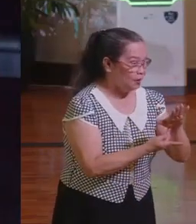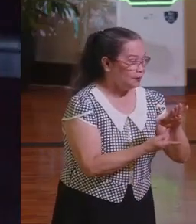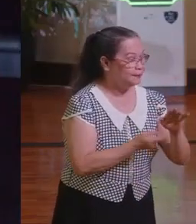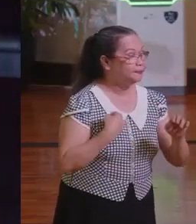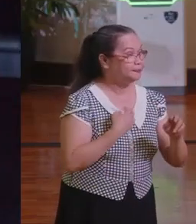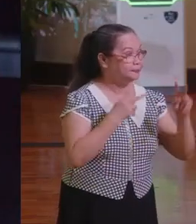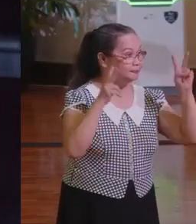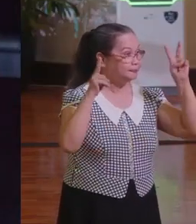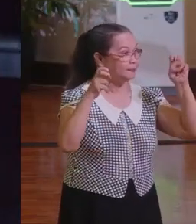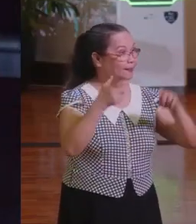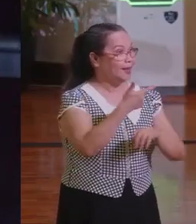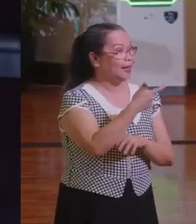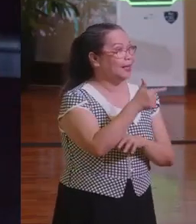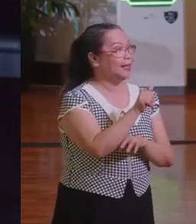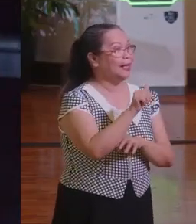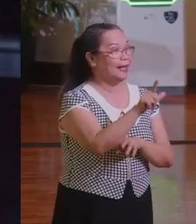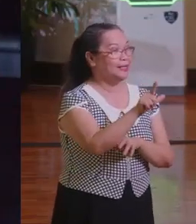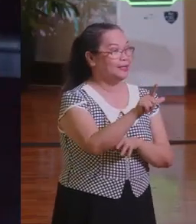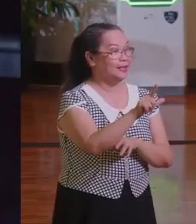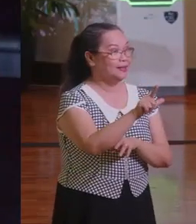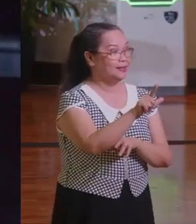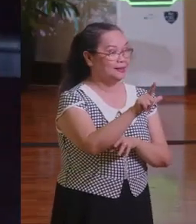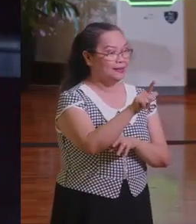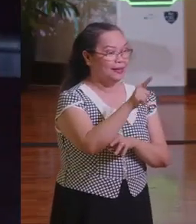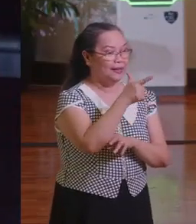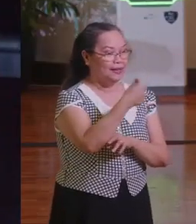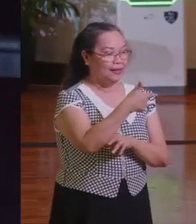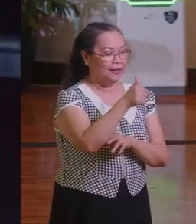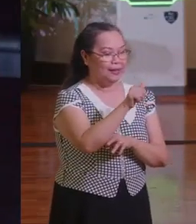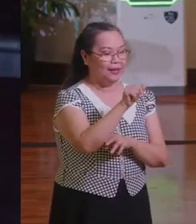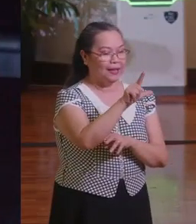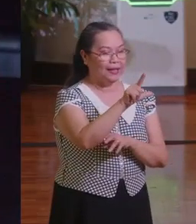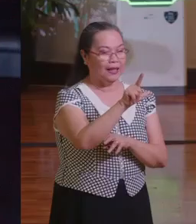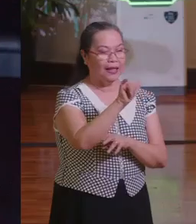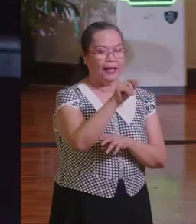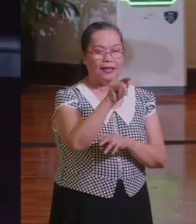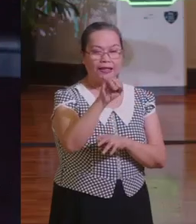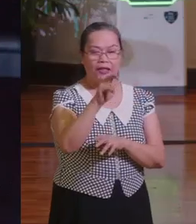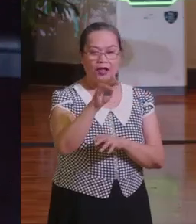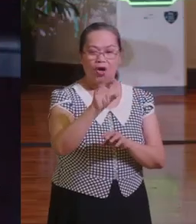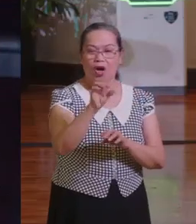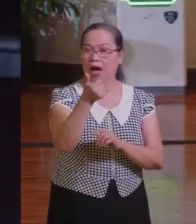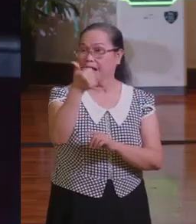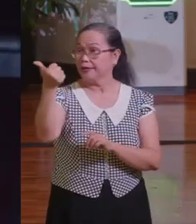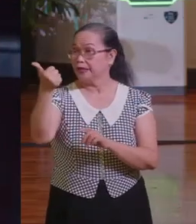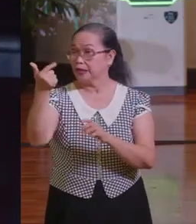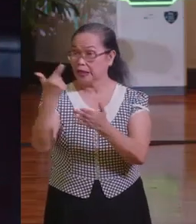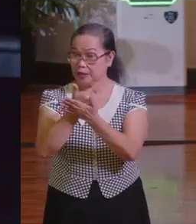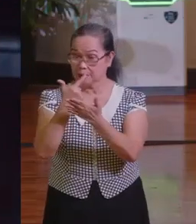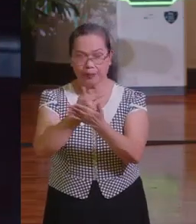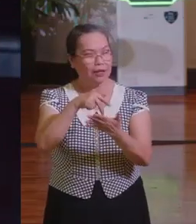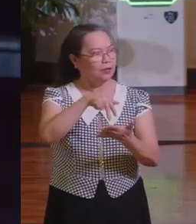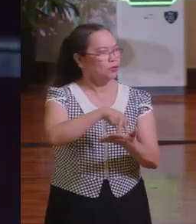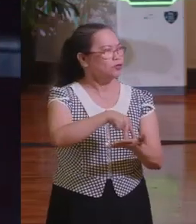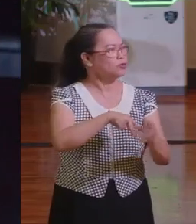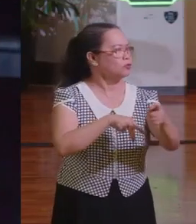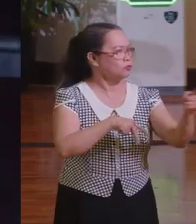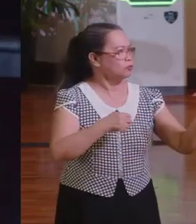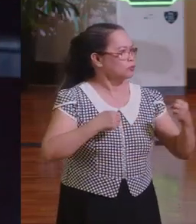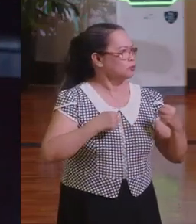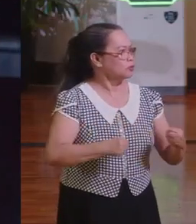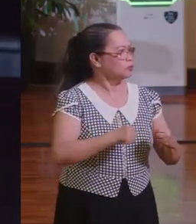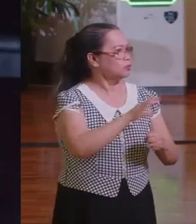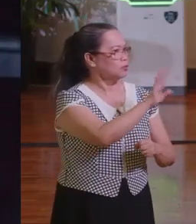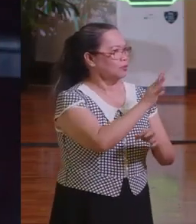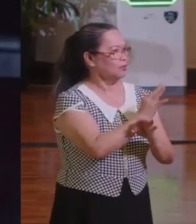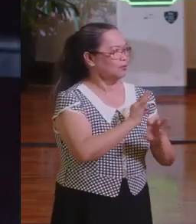pag-aaral sa Galatians ay No other gospel, stand firm in your freedom. At ang mensahe po ay